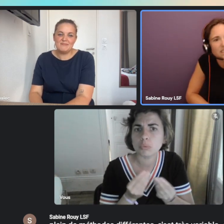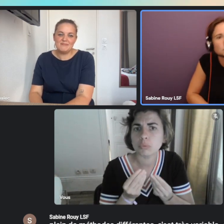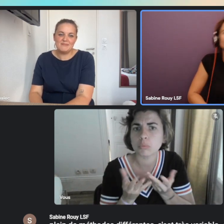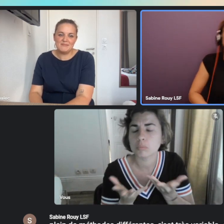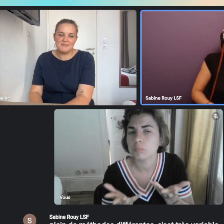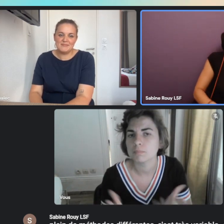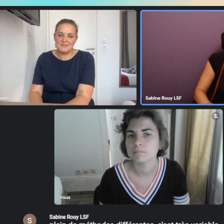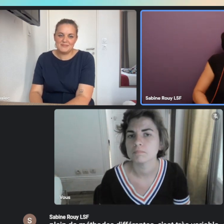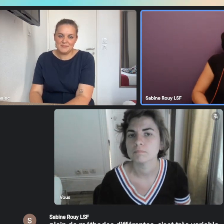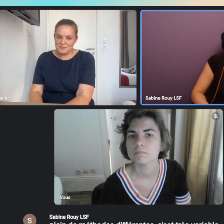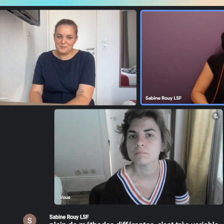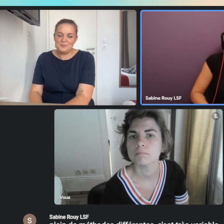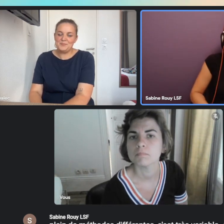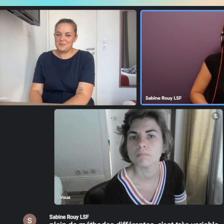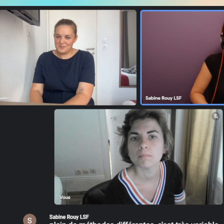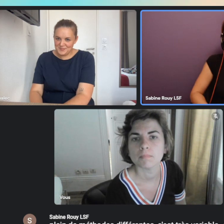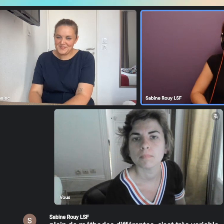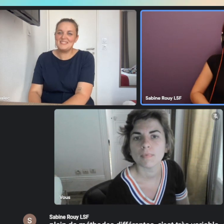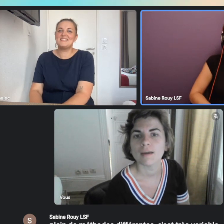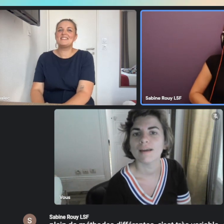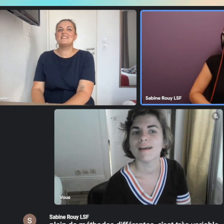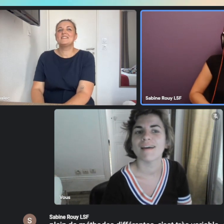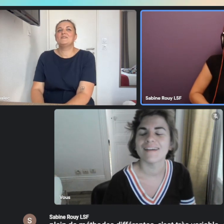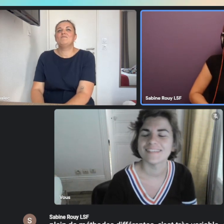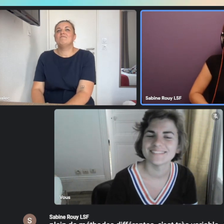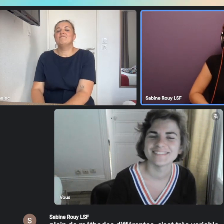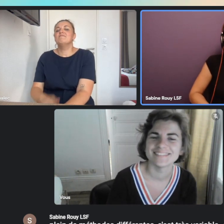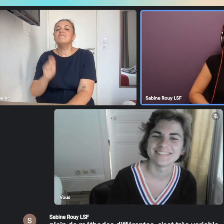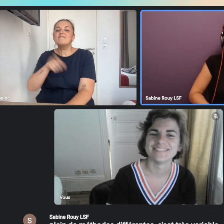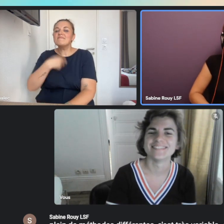créativité a diminué ou des choses comme ça?